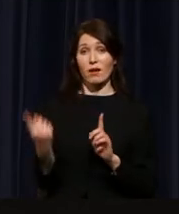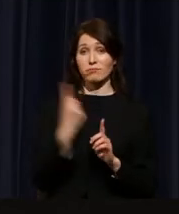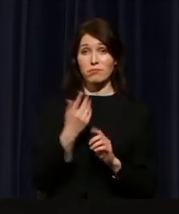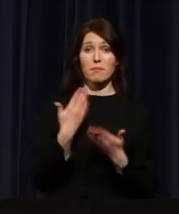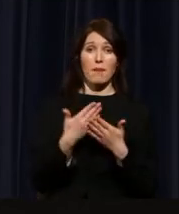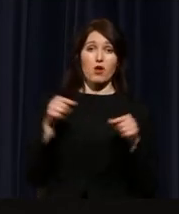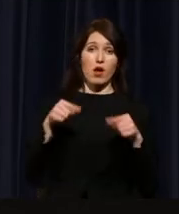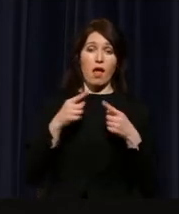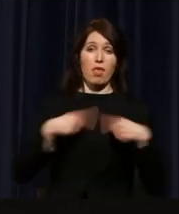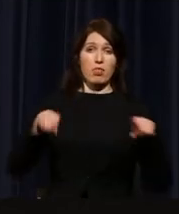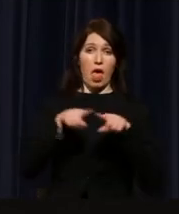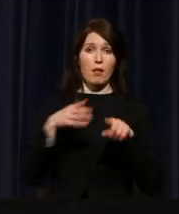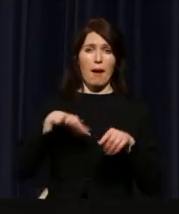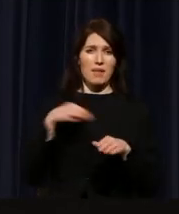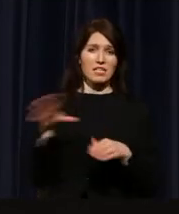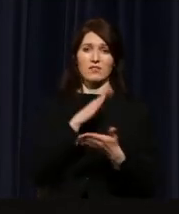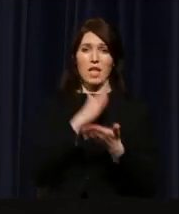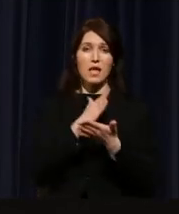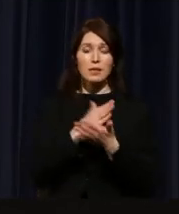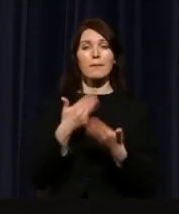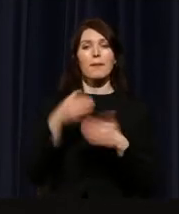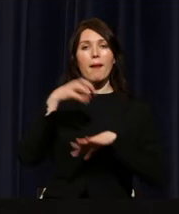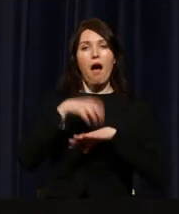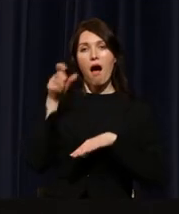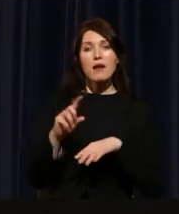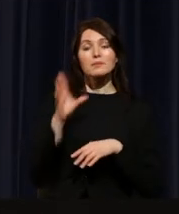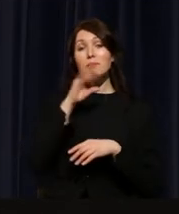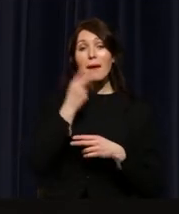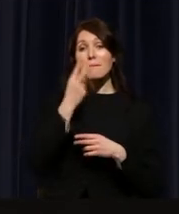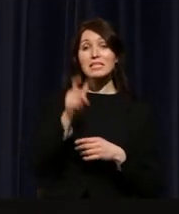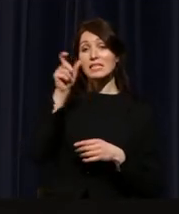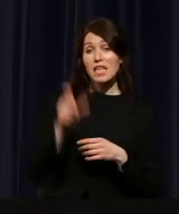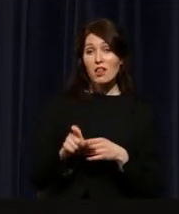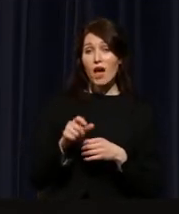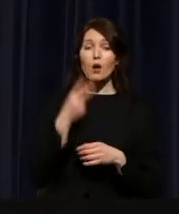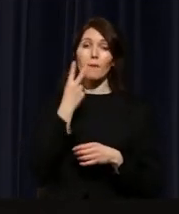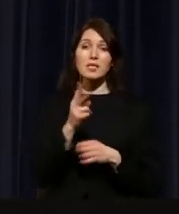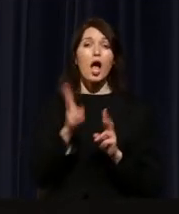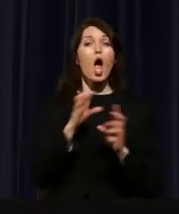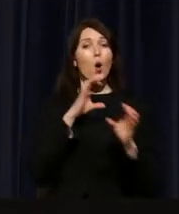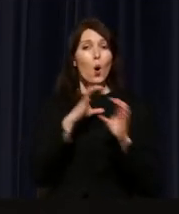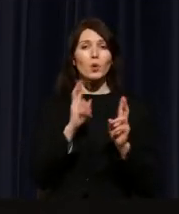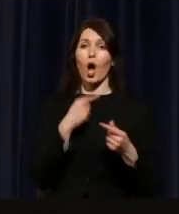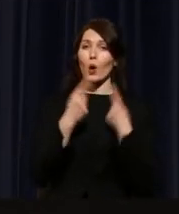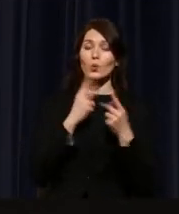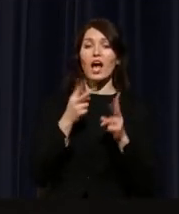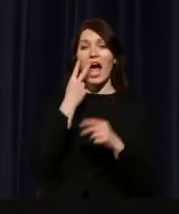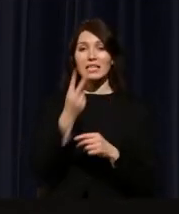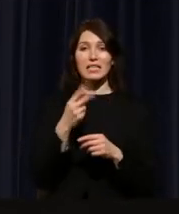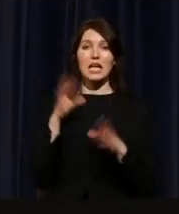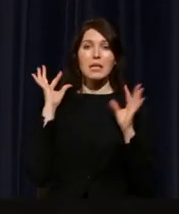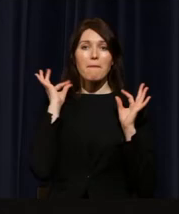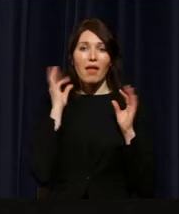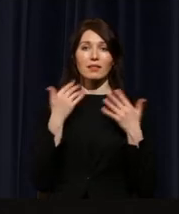telpā pieņemsim visi atrodamies, tad ārstam ir tā spēja paskatīties cilvēku, paskatīties, kā viņš komunicē, kā viņš runā, kā izskatās viņa